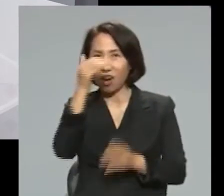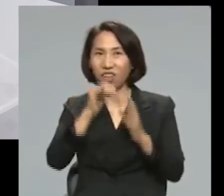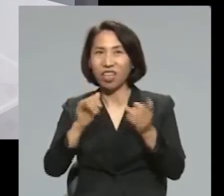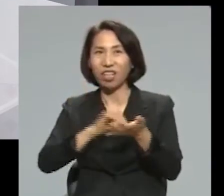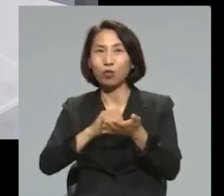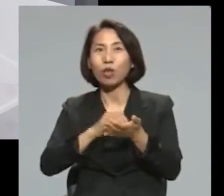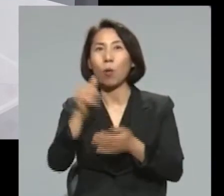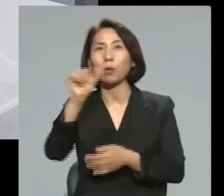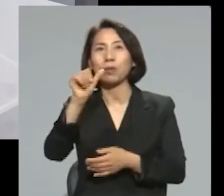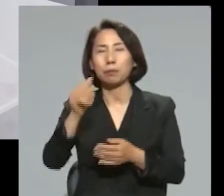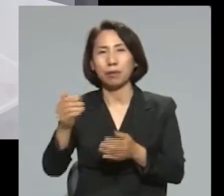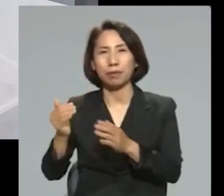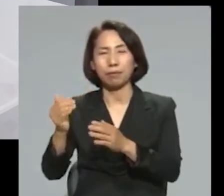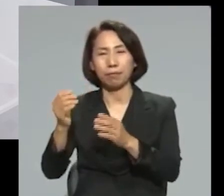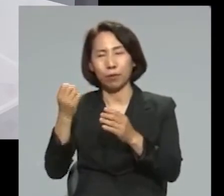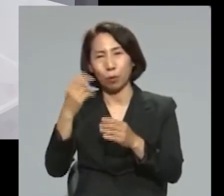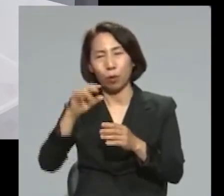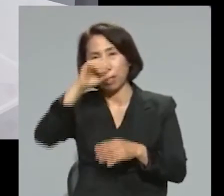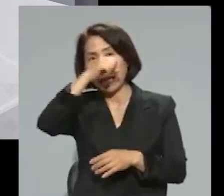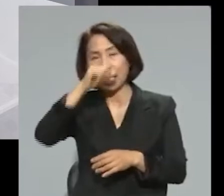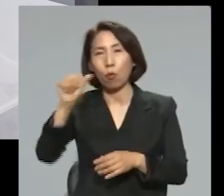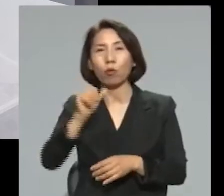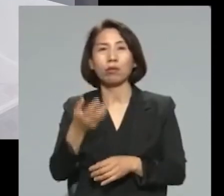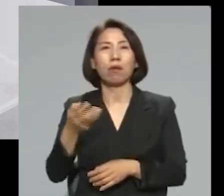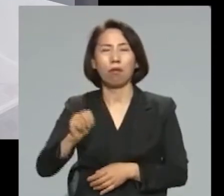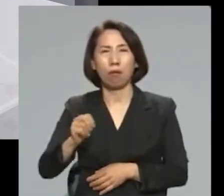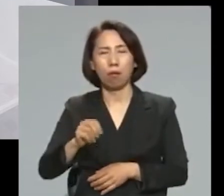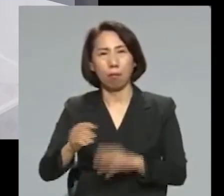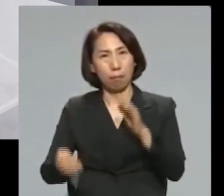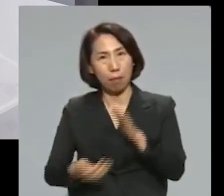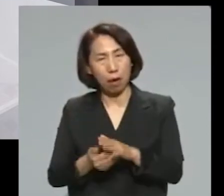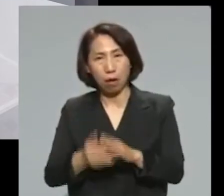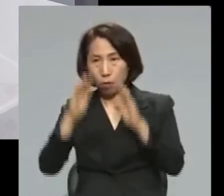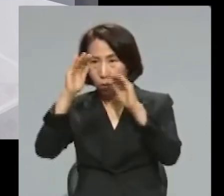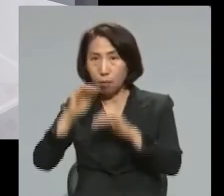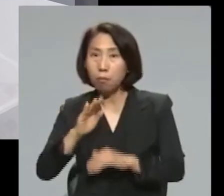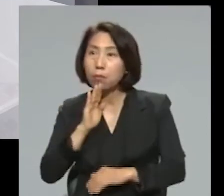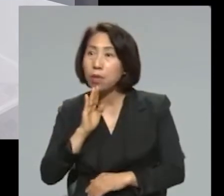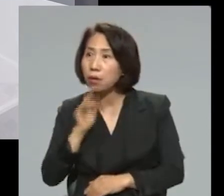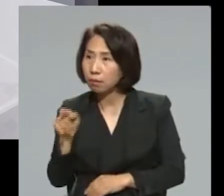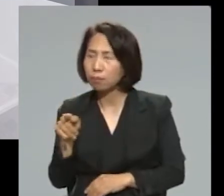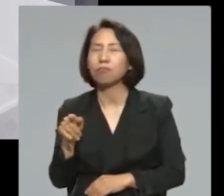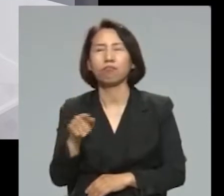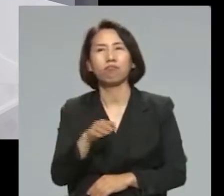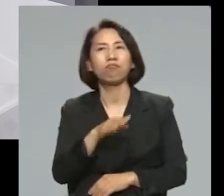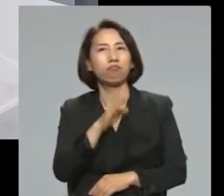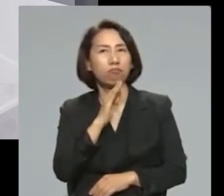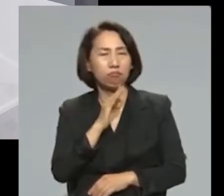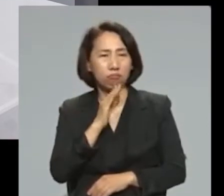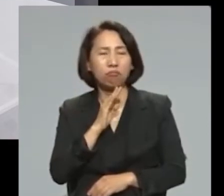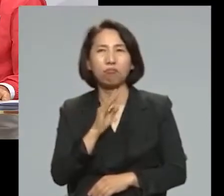유입, 예산 5천억을 달성하겠다는 공약이 맞는지요? 예,